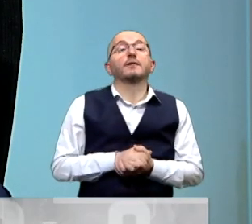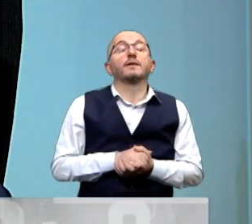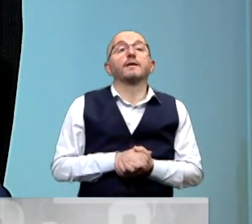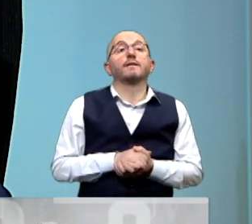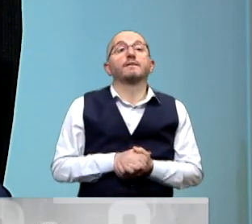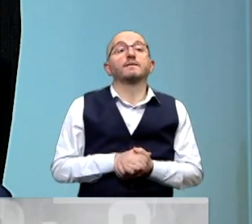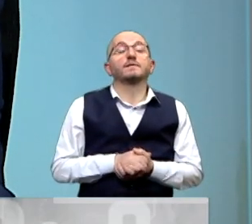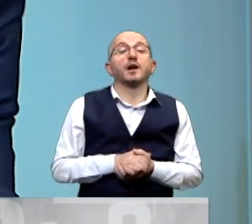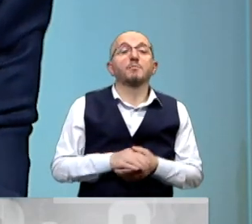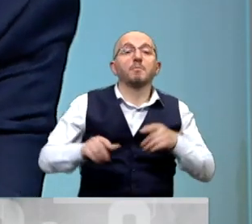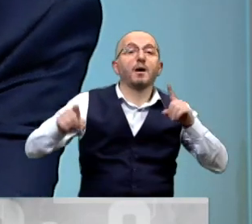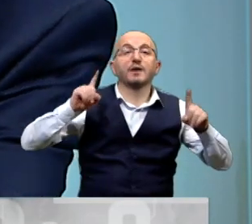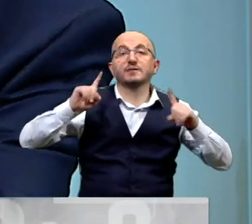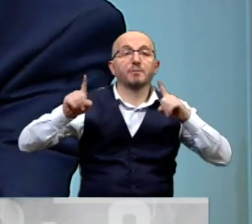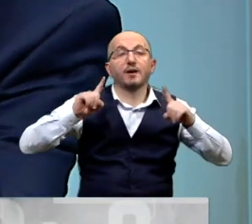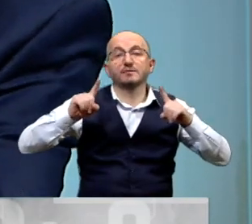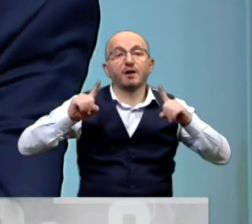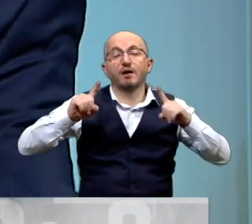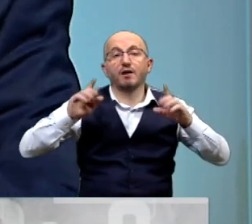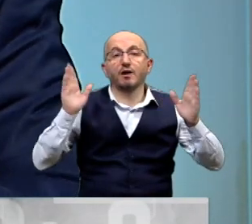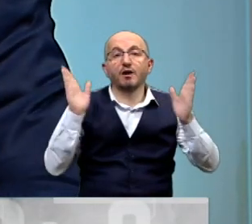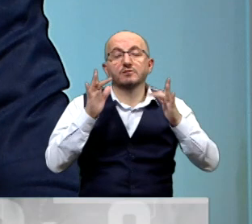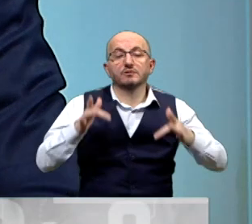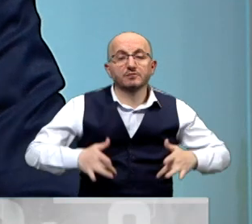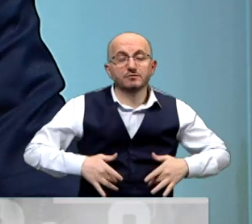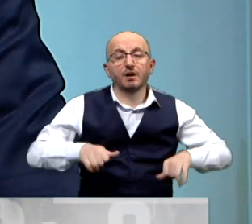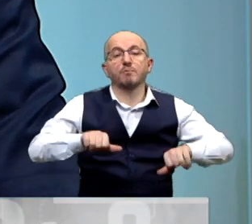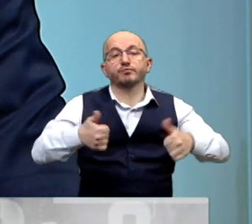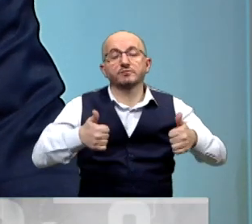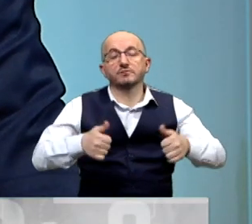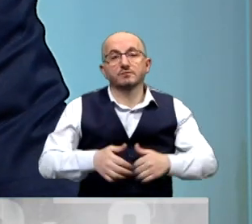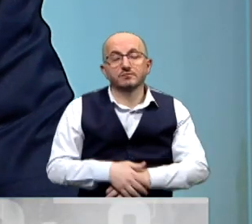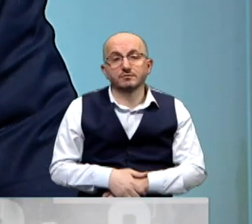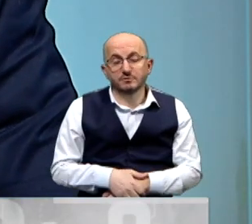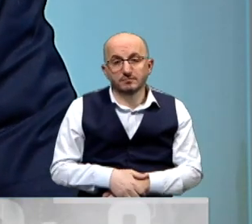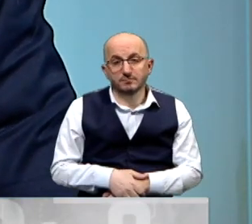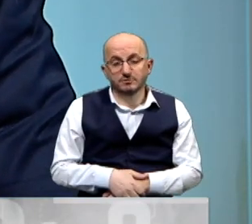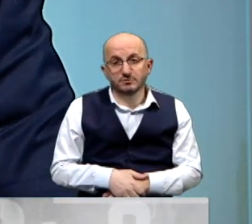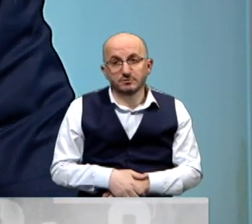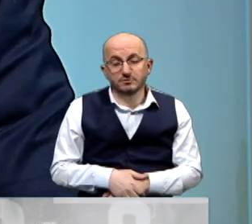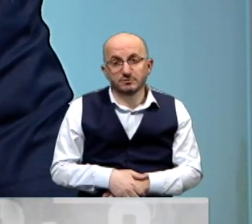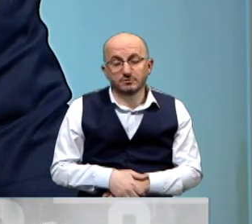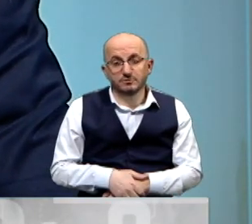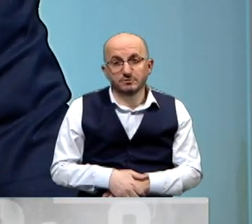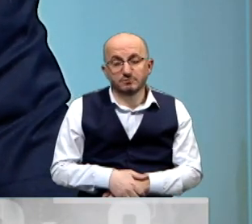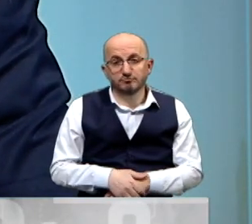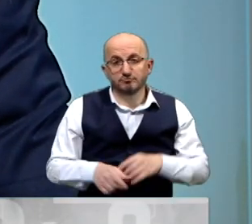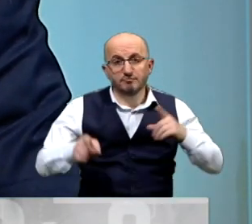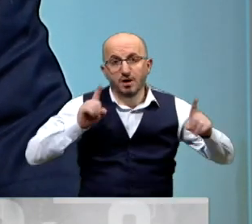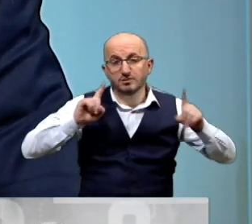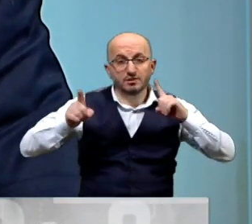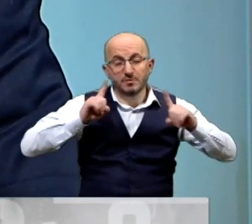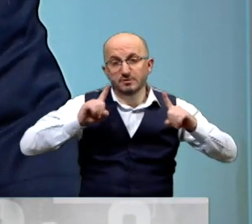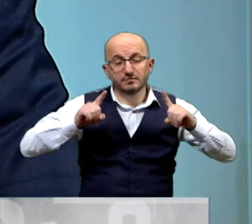şimdi Ama mahkemede de diyor ki karşılıklı Rıza ile bulaştık Yani bu mahkemenin bu